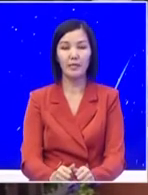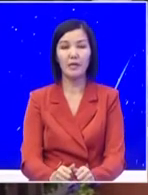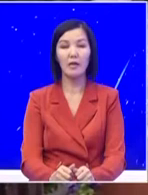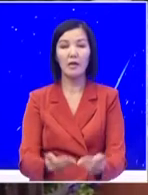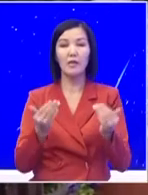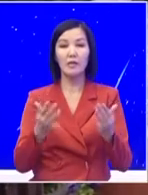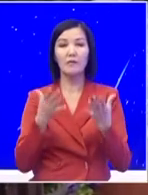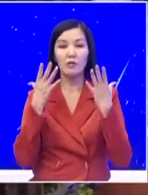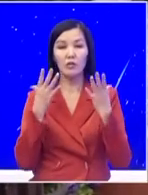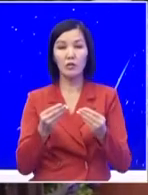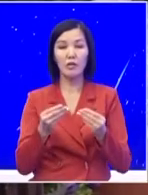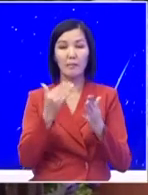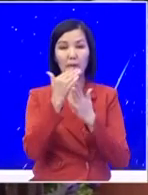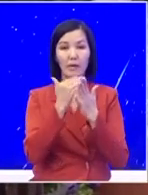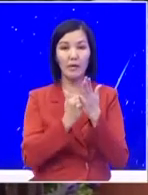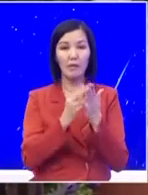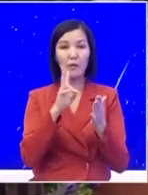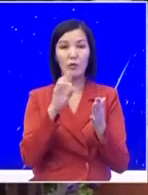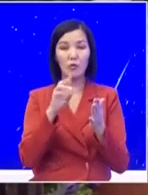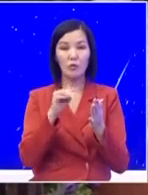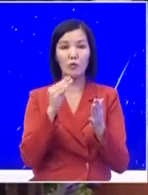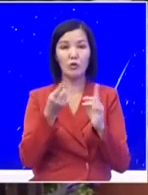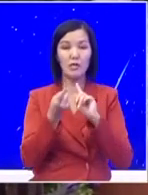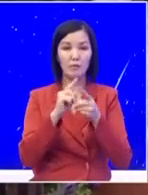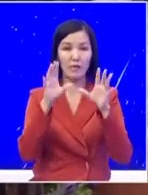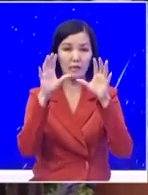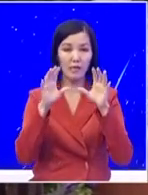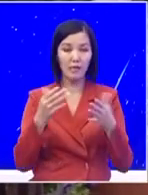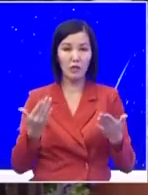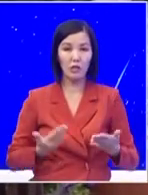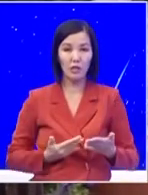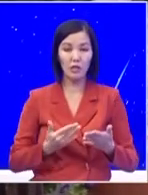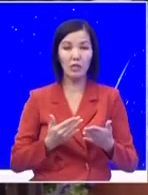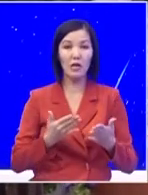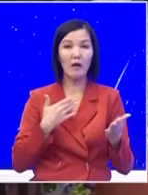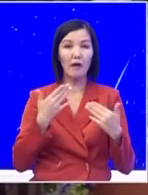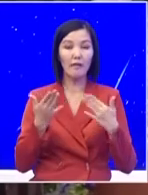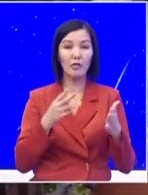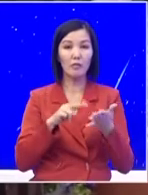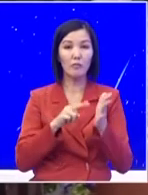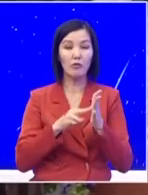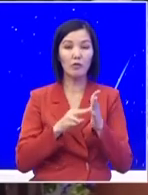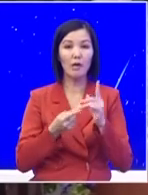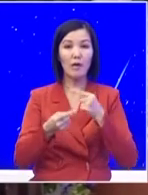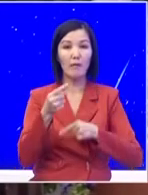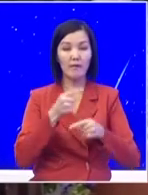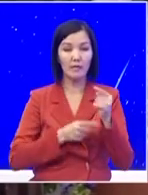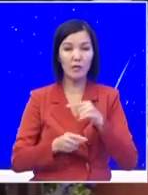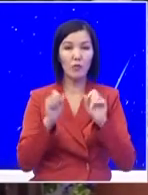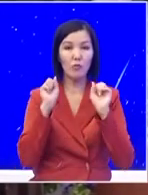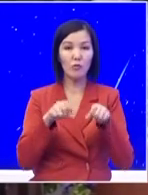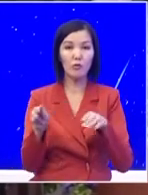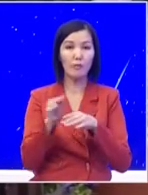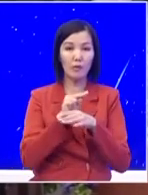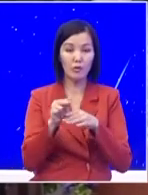На сегодняшний день по программе «Нурлы жер» и изменениям законов о жилищных отношениях за счет бюджета по возвратному механизму можно